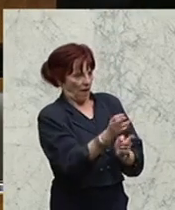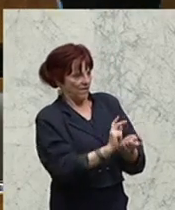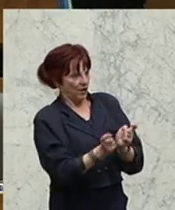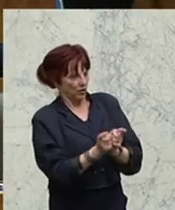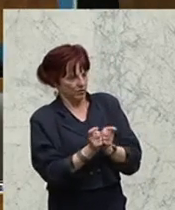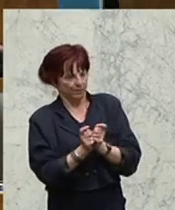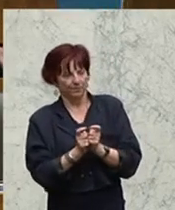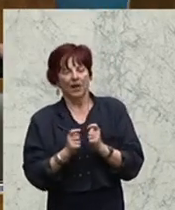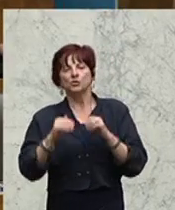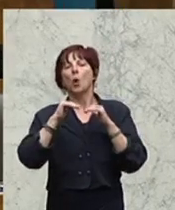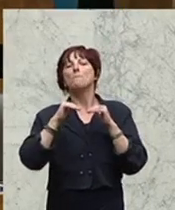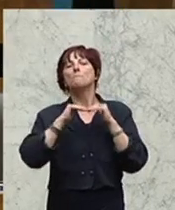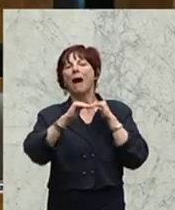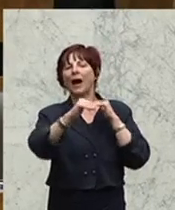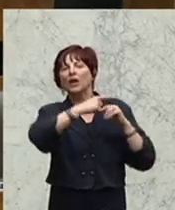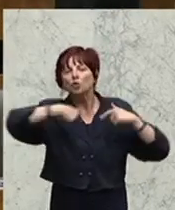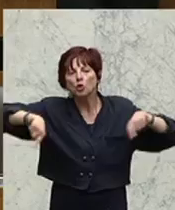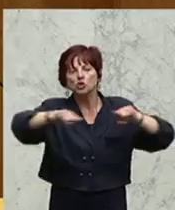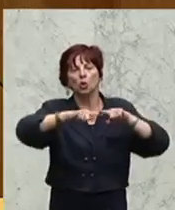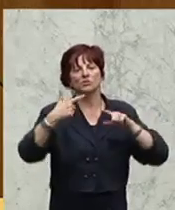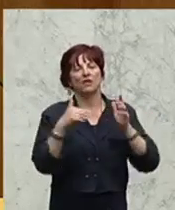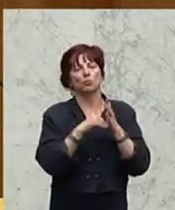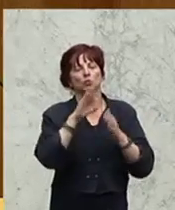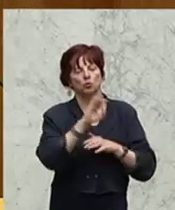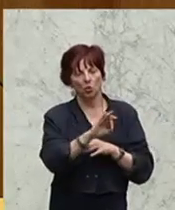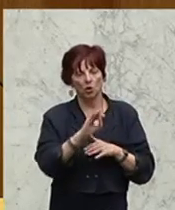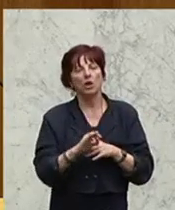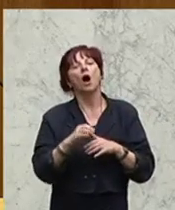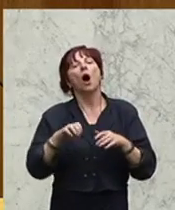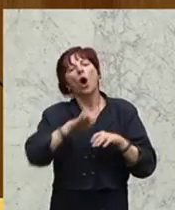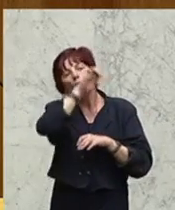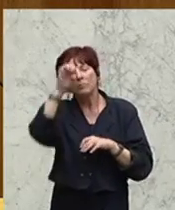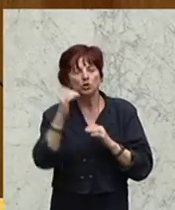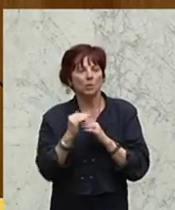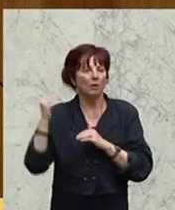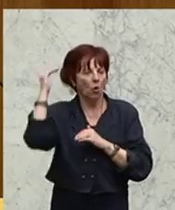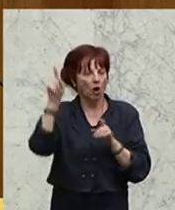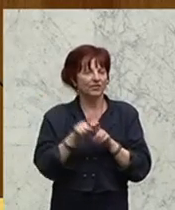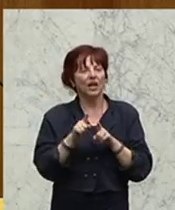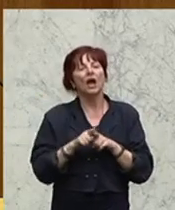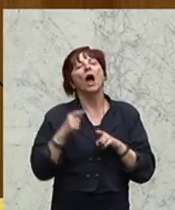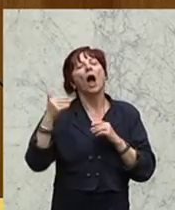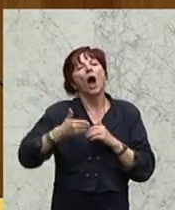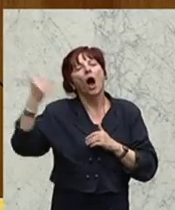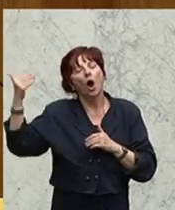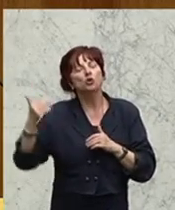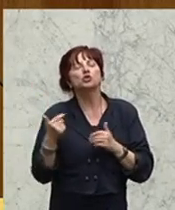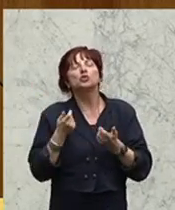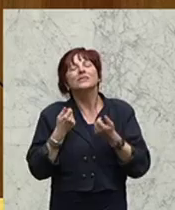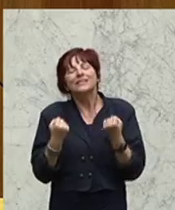Mare Nostrum 2.0, europäische Asylbehörde. Asylpolitik für Gemeinschaften, Außen- und Sicherheitspolitik für Gemeinschaften.